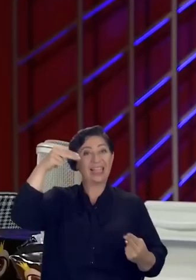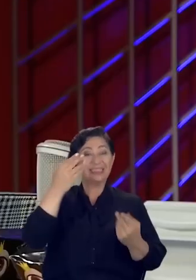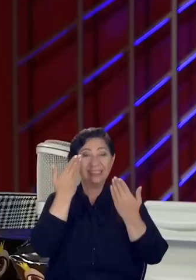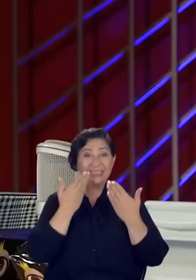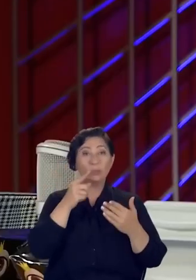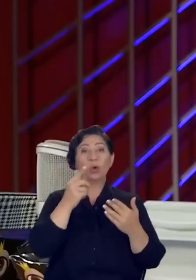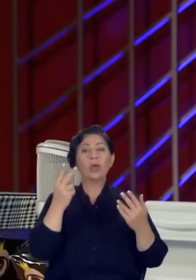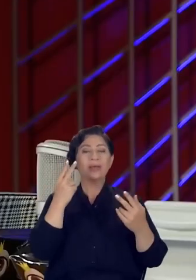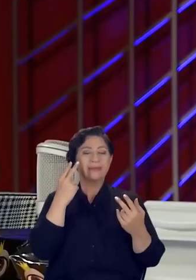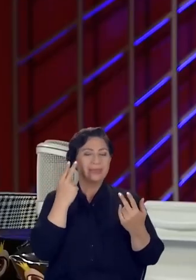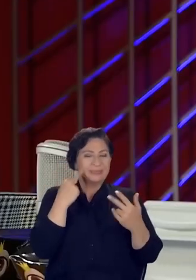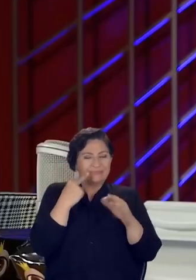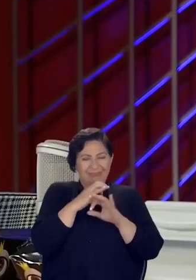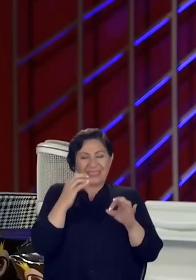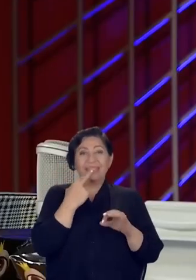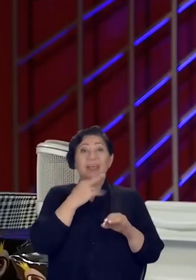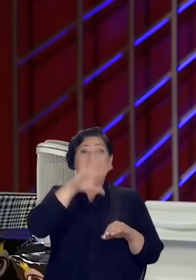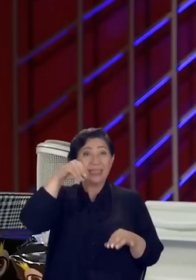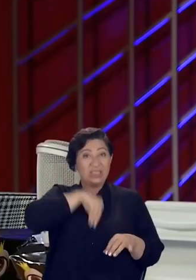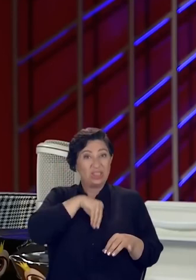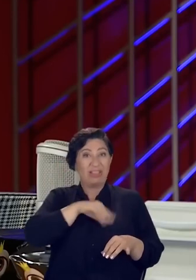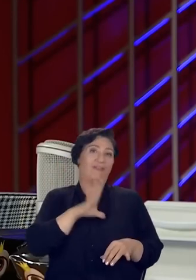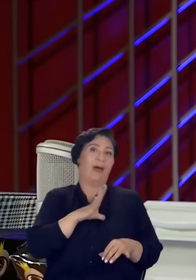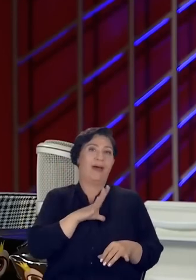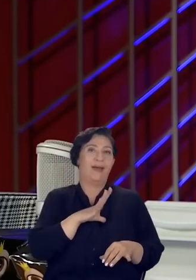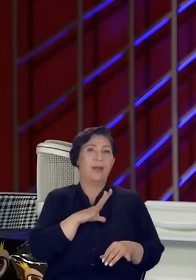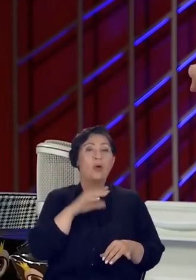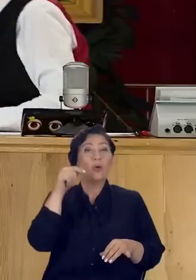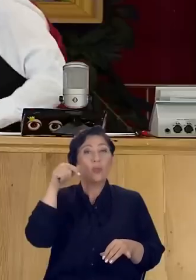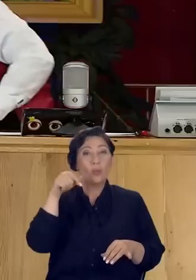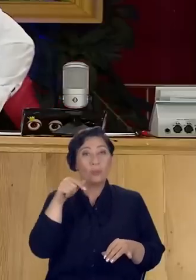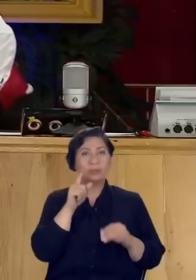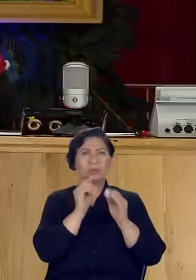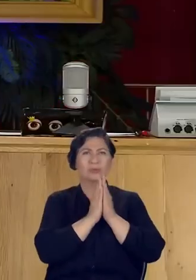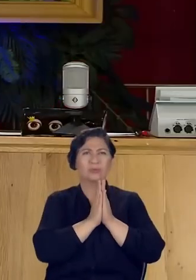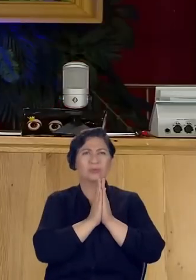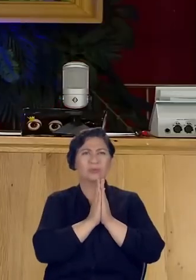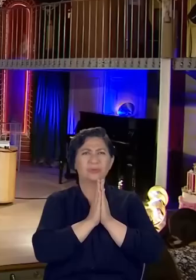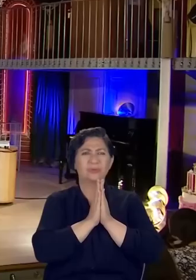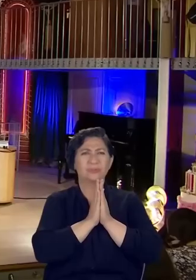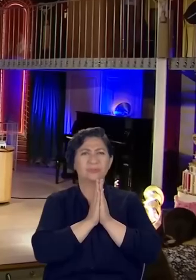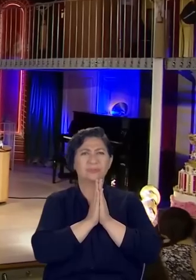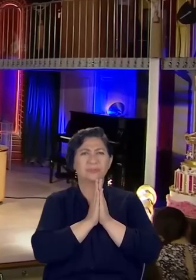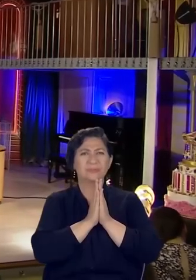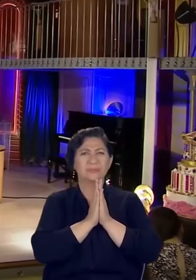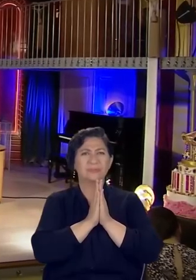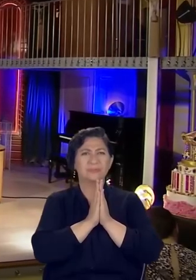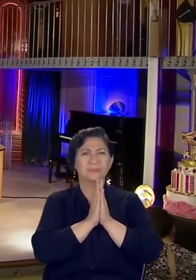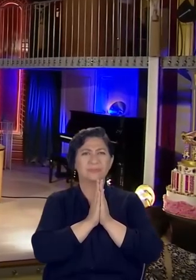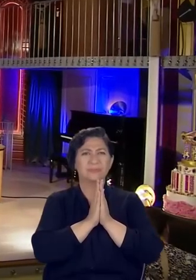Aslında bu görgüsüz kadın herkesin içinde var. Ben öyle düşünüyorum. Çünkü bugün de çok ben... Çok özür dilerim. Tabii ki. Sizin şef.